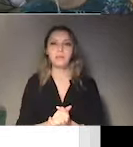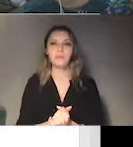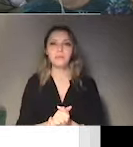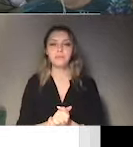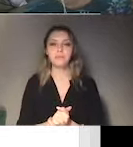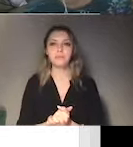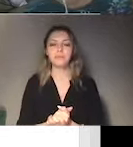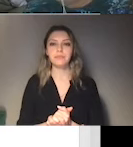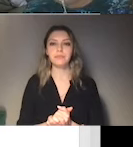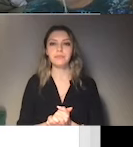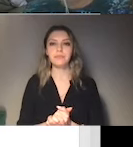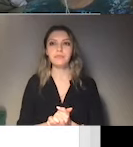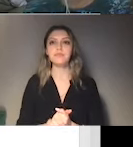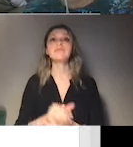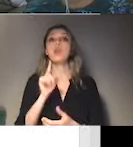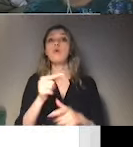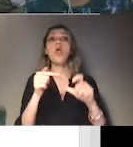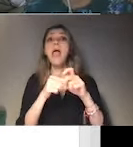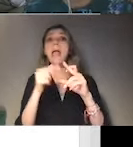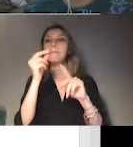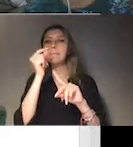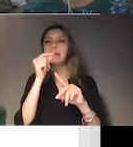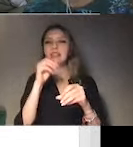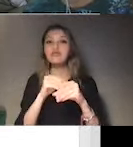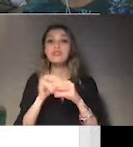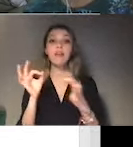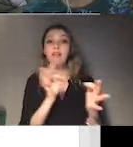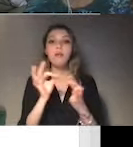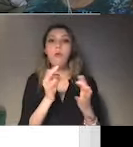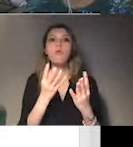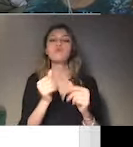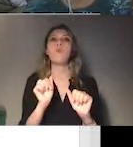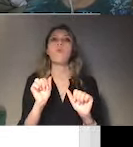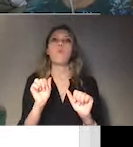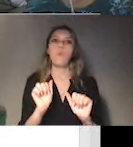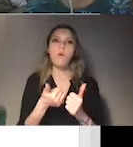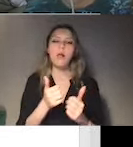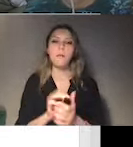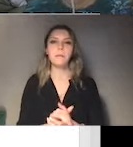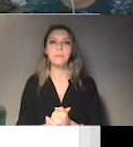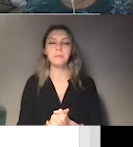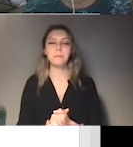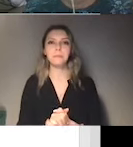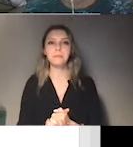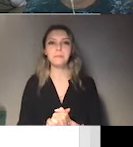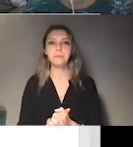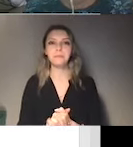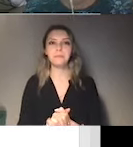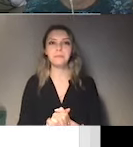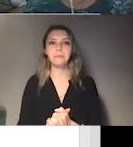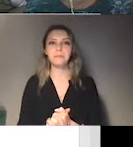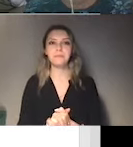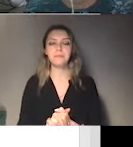bu EPİ'de diyalog çok ön plana çıkan bir şey olduğu için,